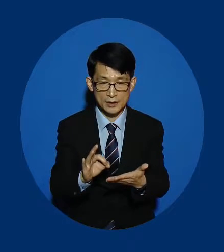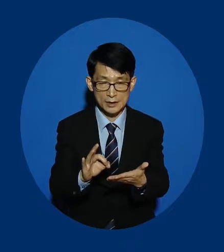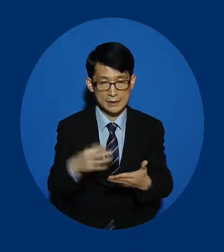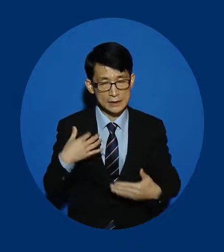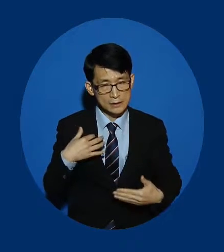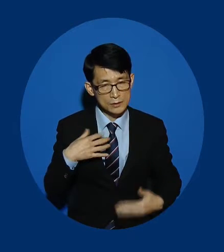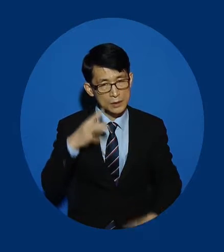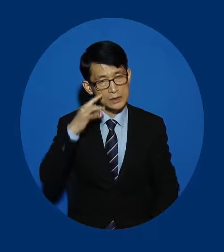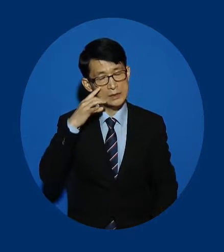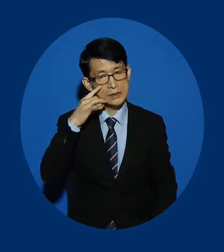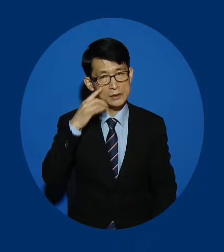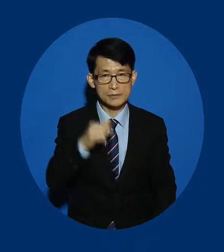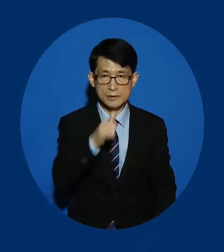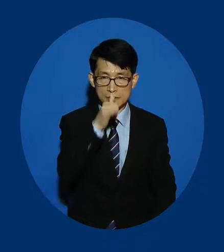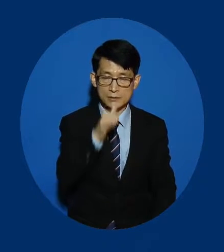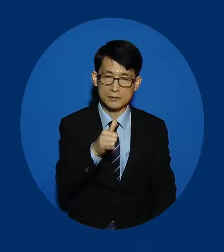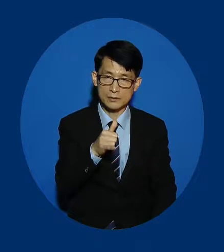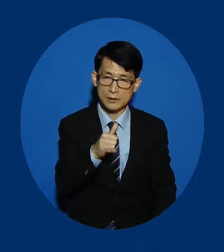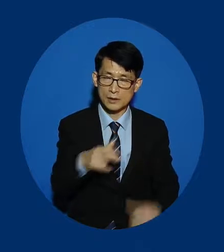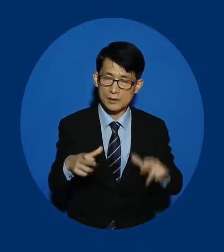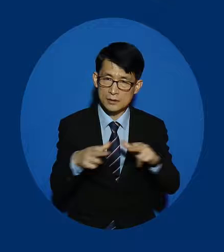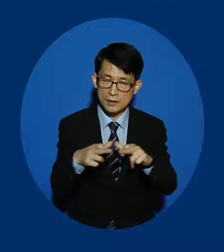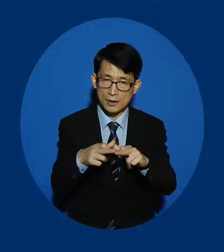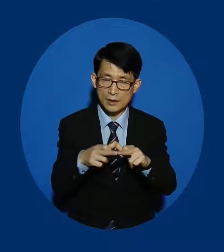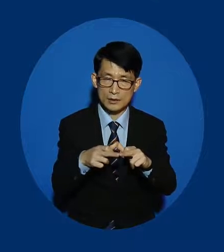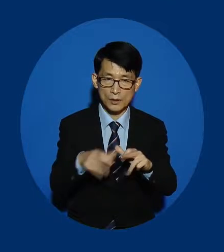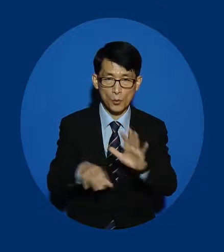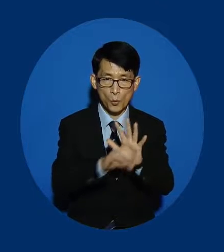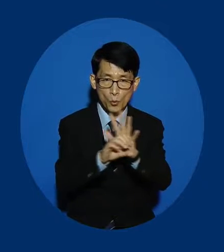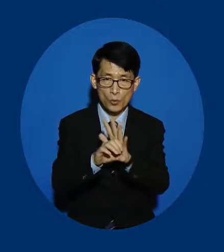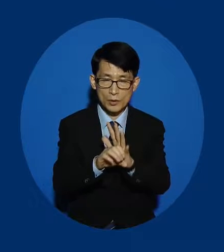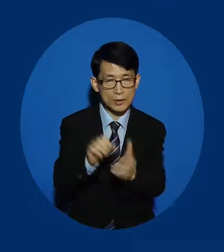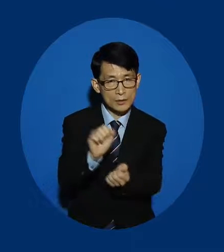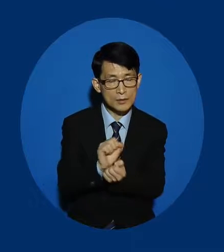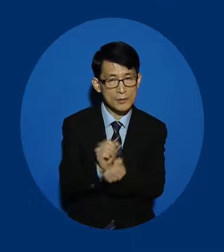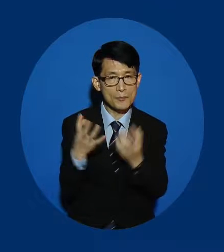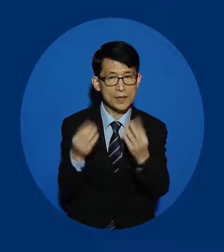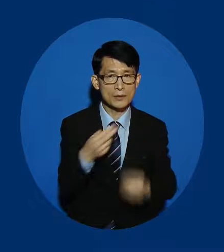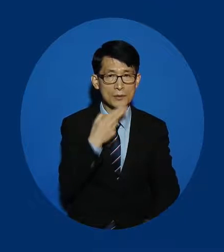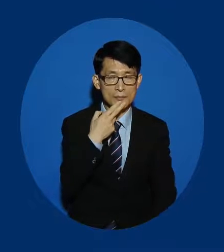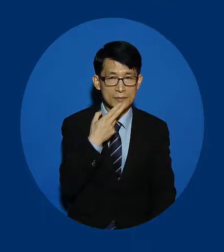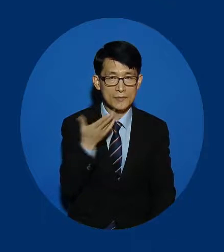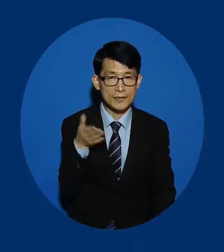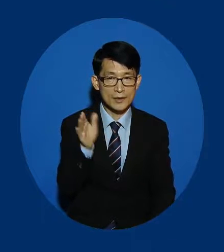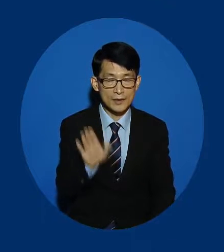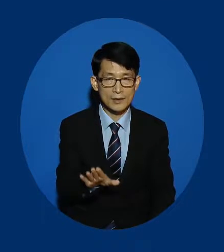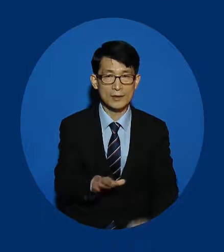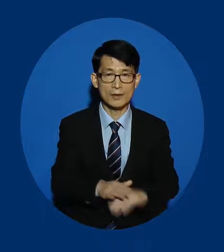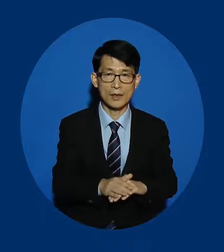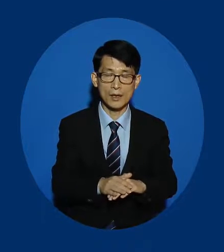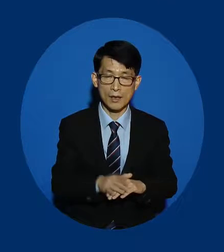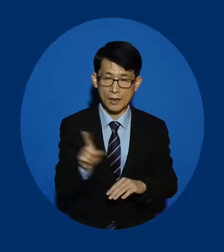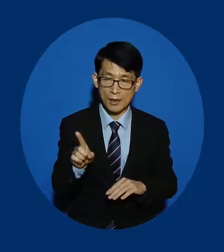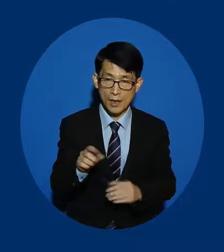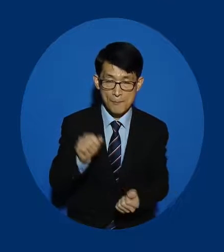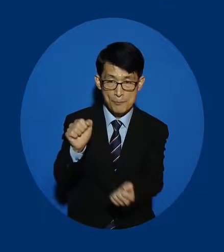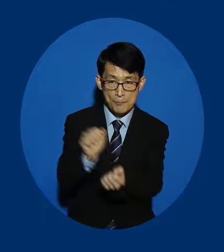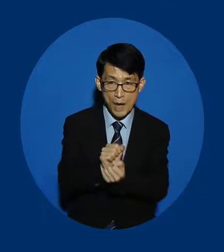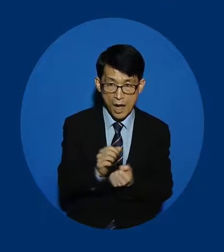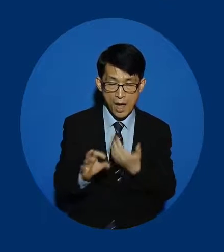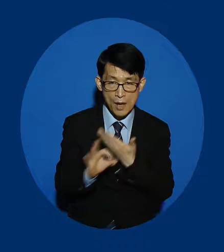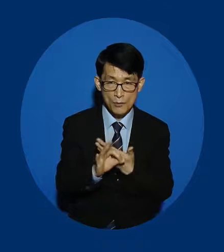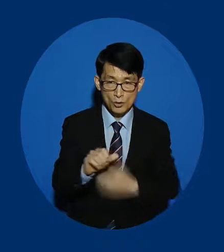장애인들이 그 코로나19에 대해서 감염된 분들은 많지 않은데 아이러니하게 사망자가 굉장히 높습니다.